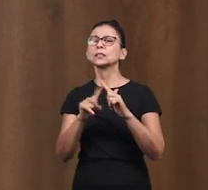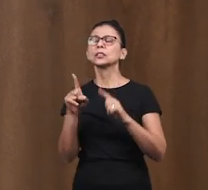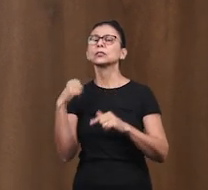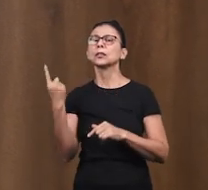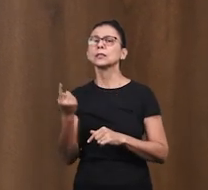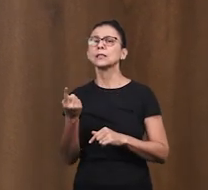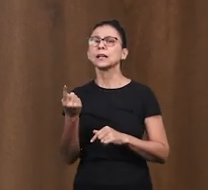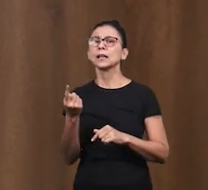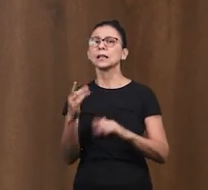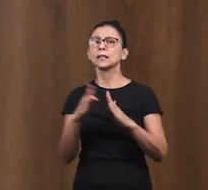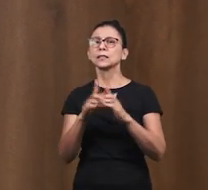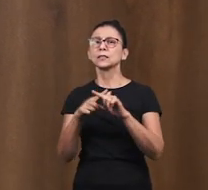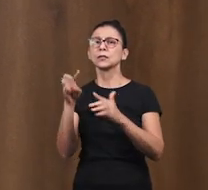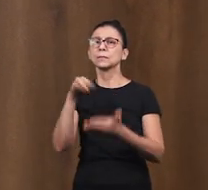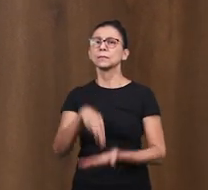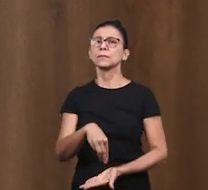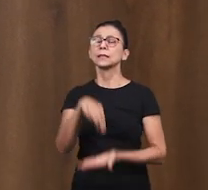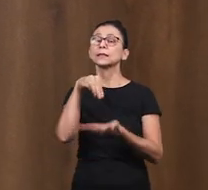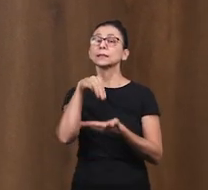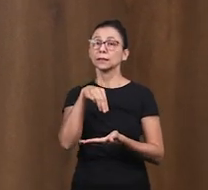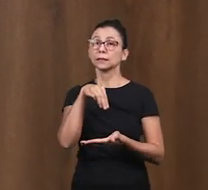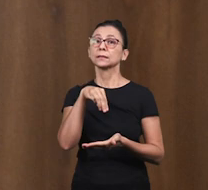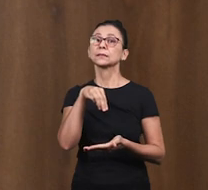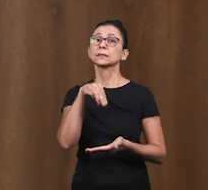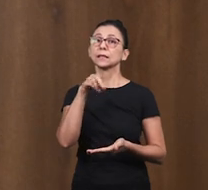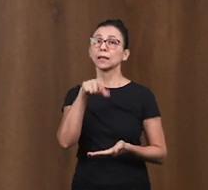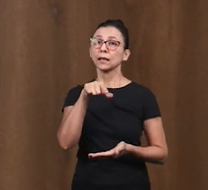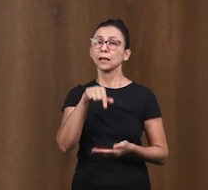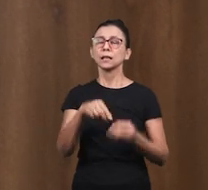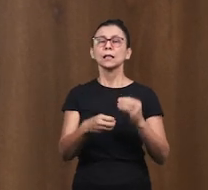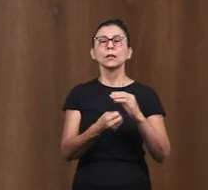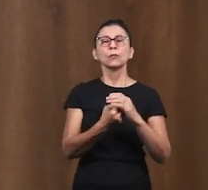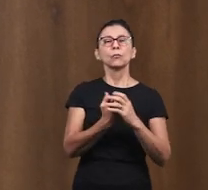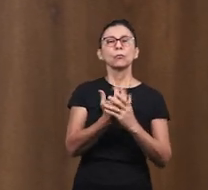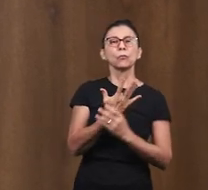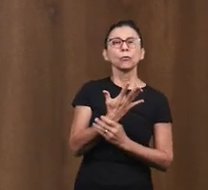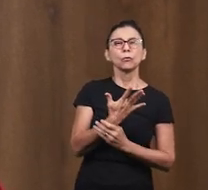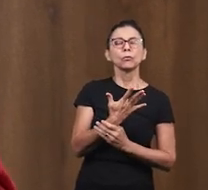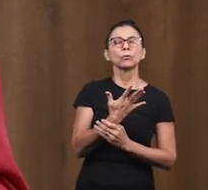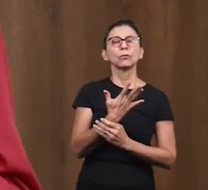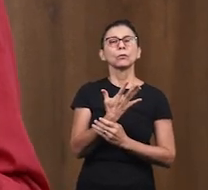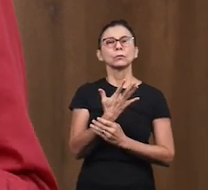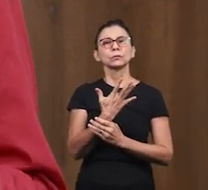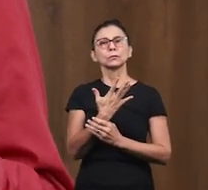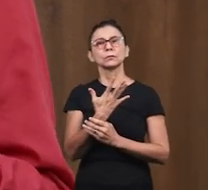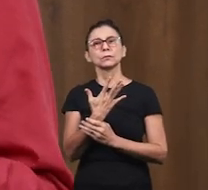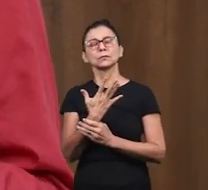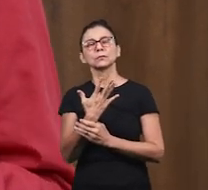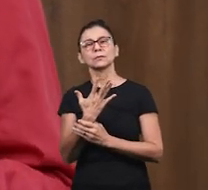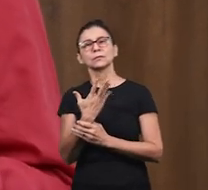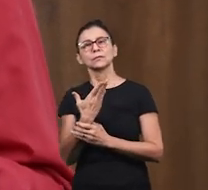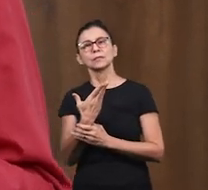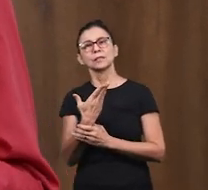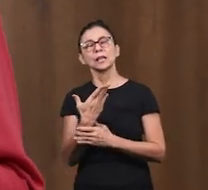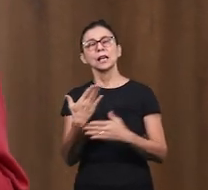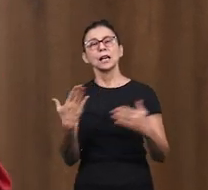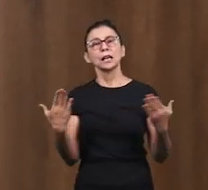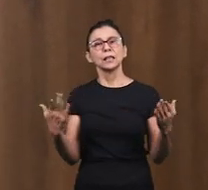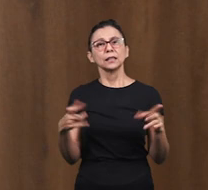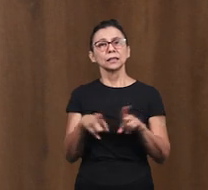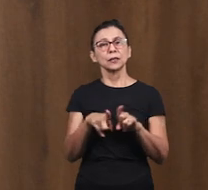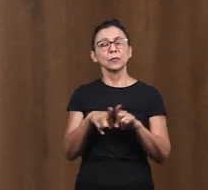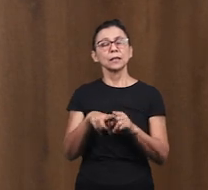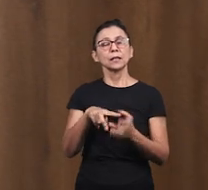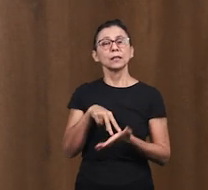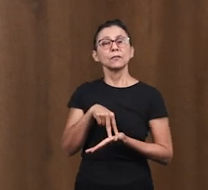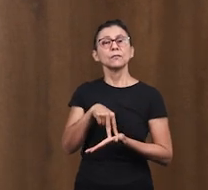Notre Église s'appelle Chrétienne Maranatha. Et notre Église, elle a été fondée, elle a été créée et elle a